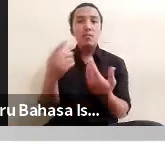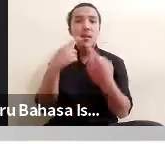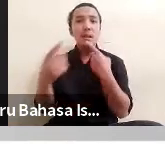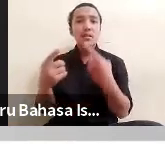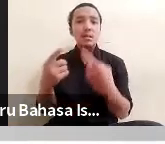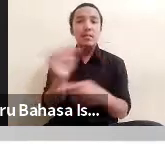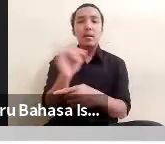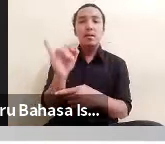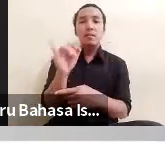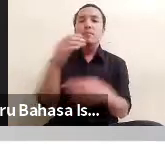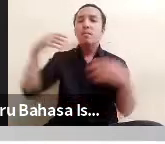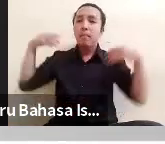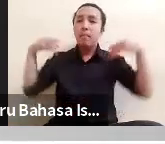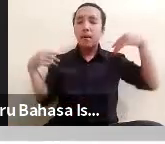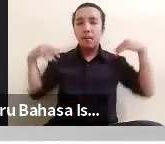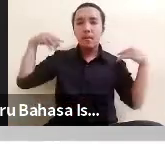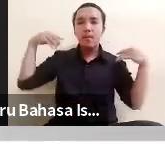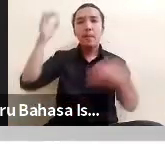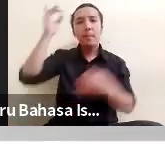pemerintah desa